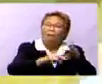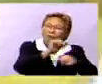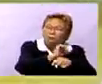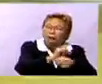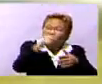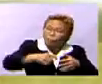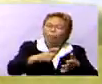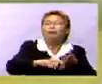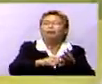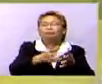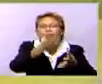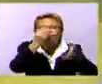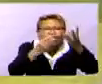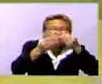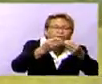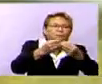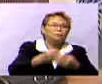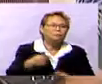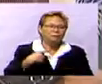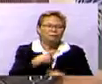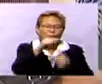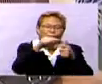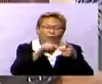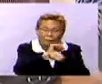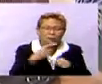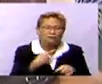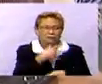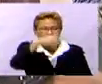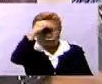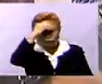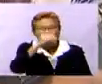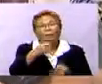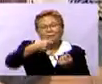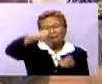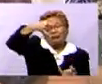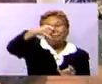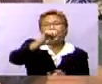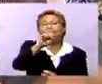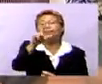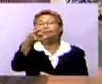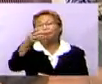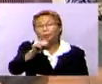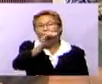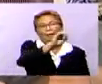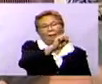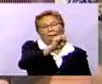apa yang diperlukan. Ciri-ciri jawatan tu kita tahulah. SLIM dia beri peluang dari segi